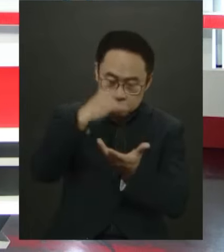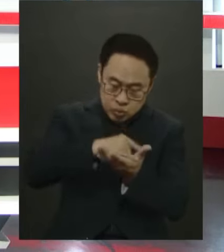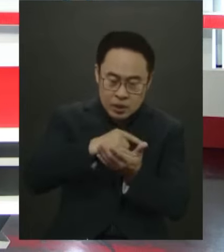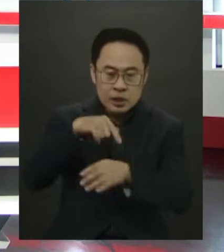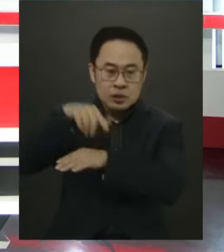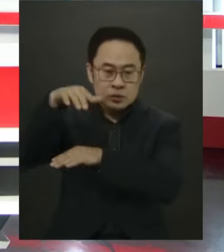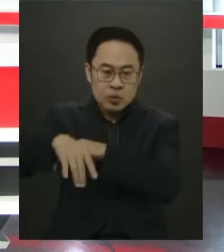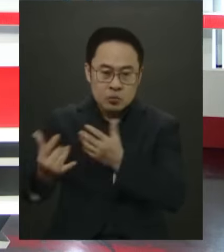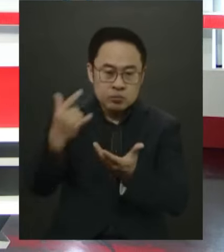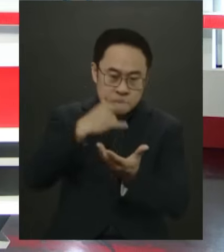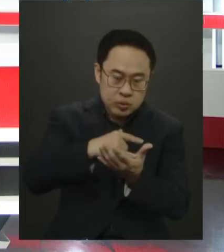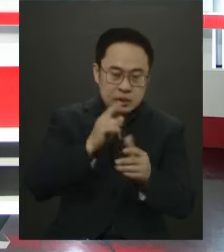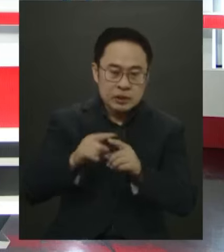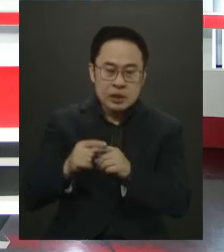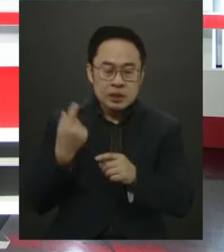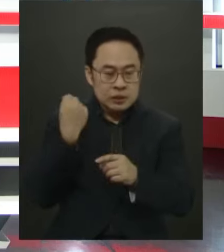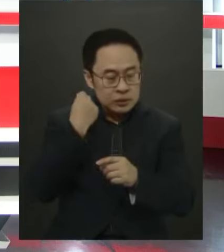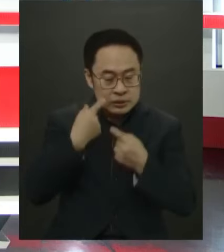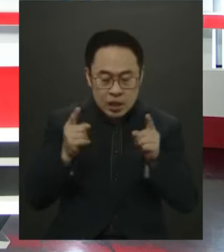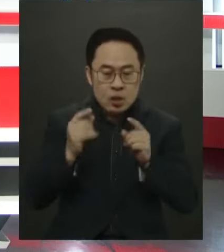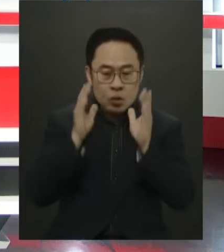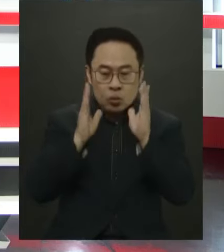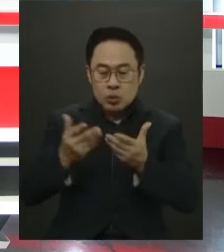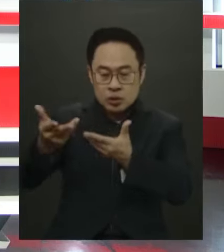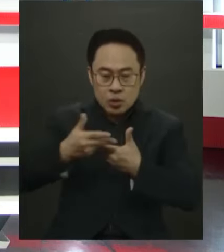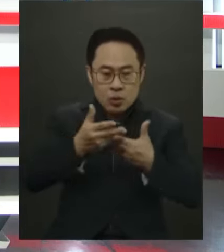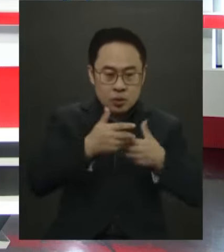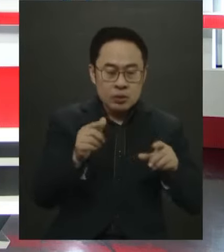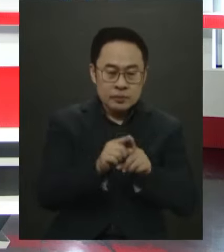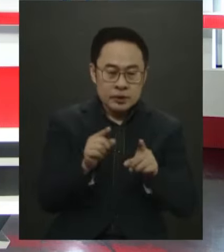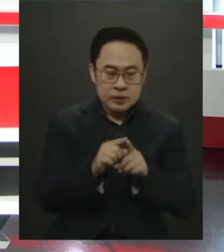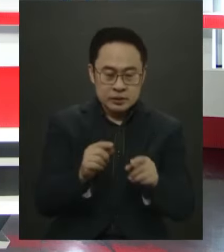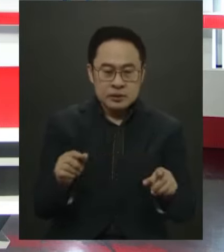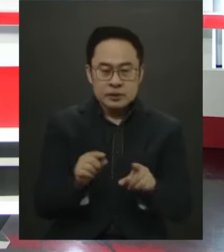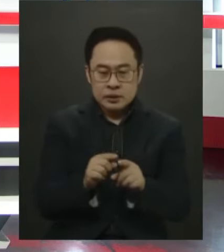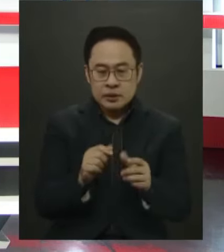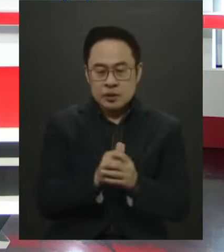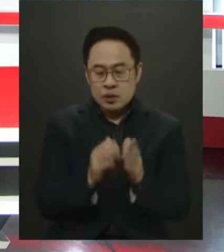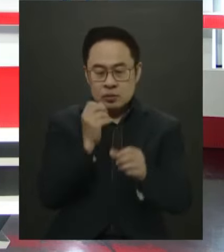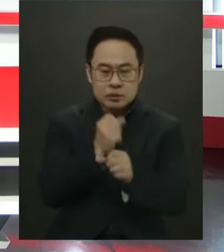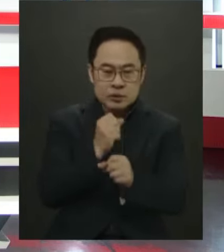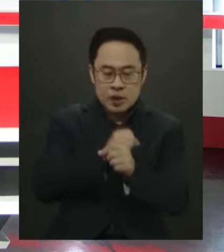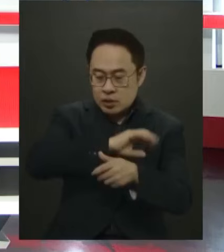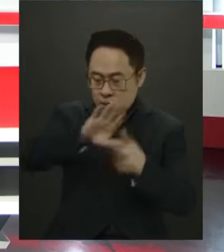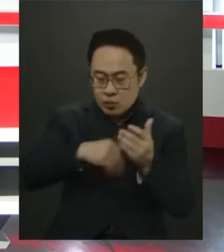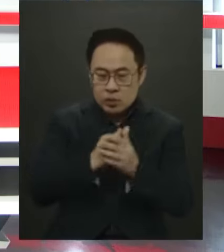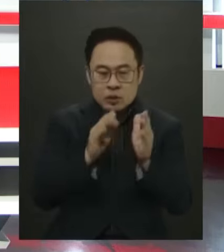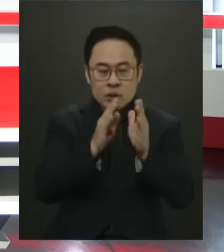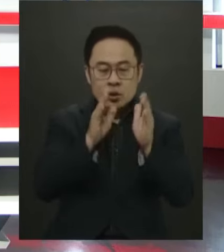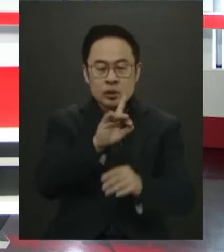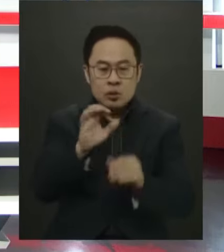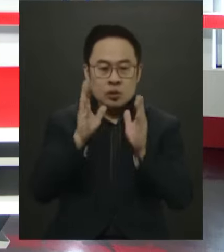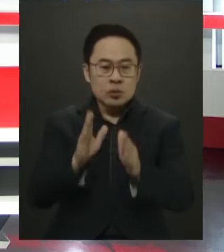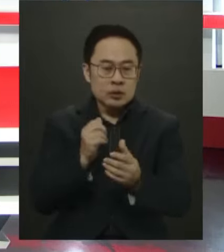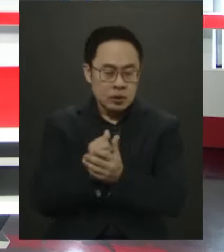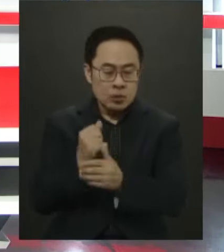ค่ำเนี่ยไฟล์อาจจะดีเลย์หน่อยแต่กลายเป็นว่าคึกคักเพราะว่ามาบรรจบกัน2ไฟล์แล้วก็นักกีฬากับเจ้าหน้าที่กว่า100คนรัฐมนตรีบอยนะครับ